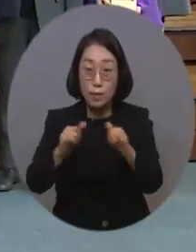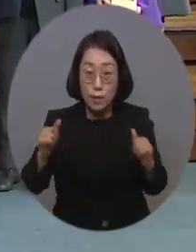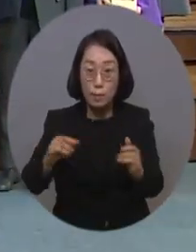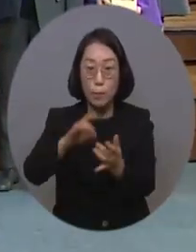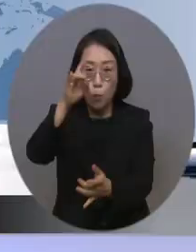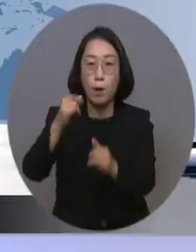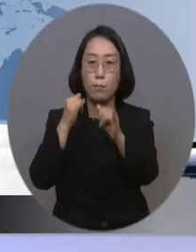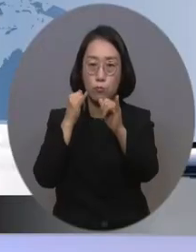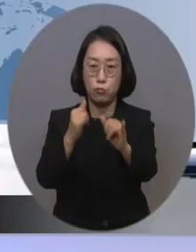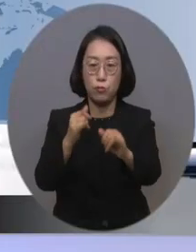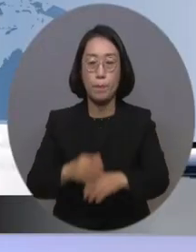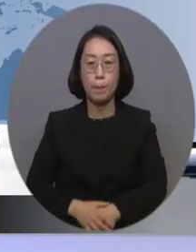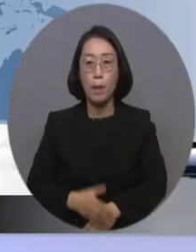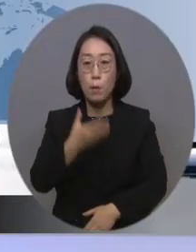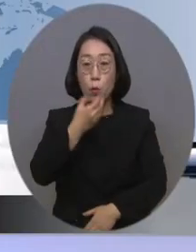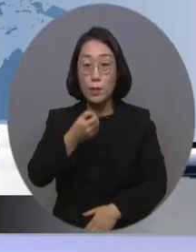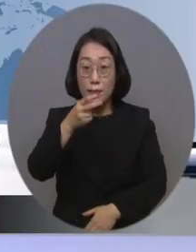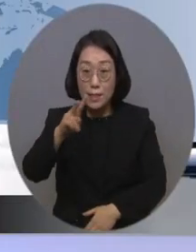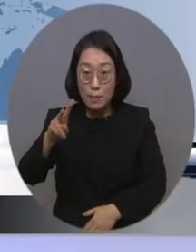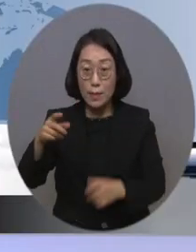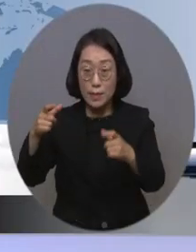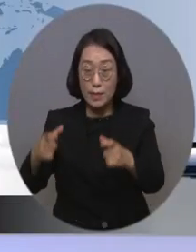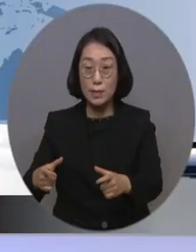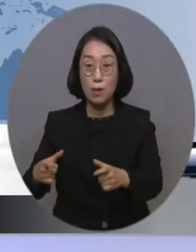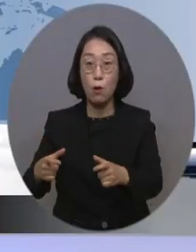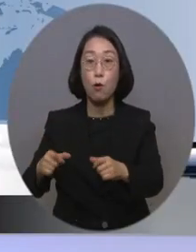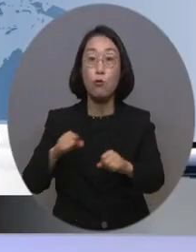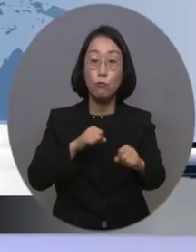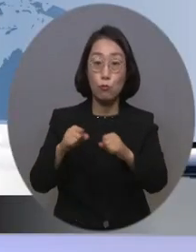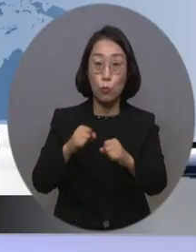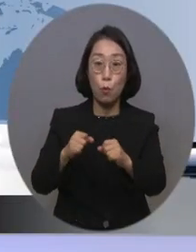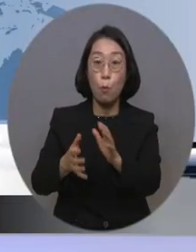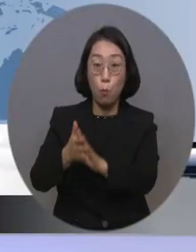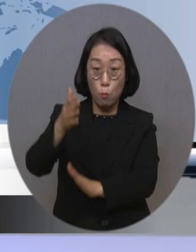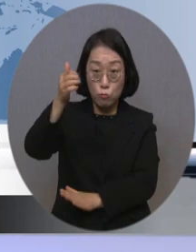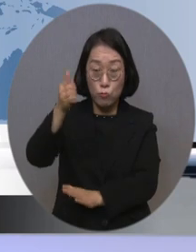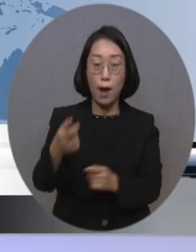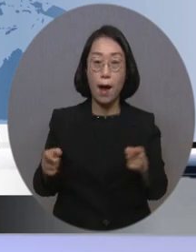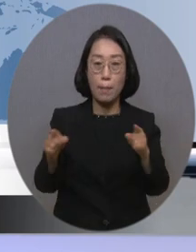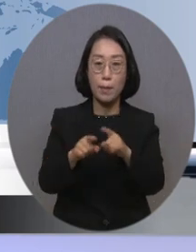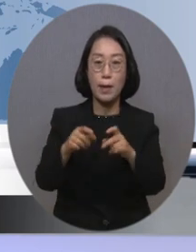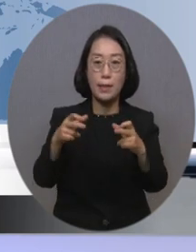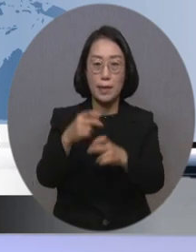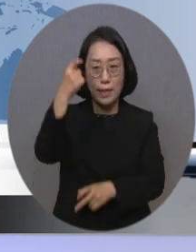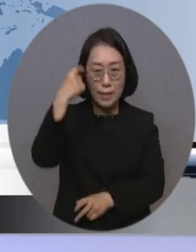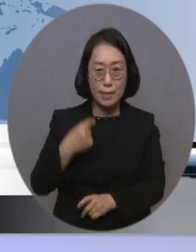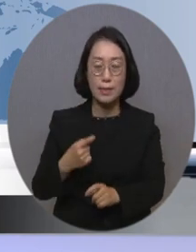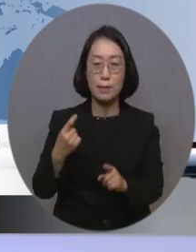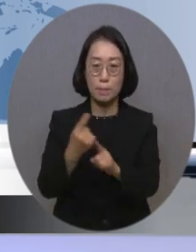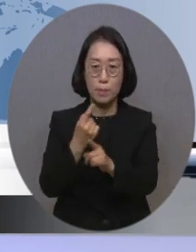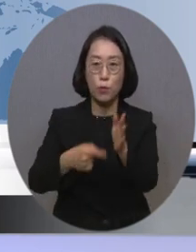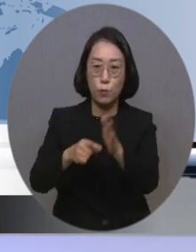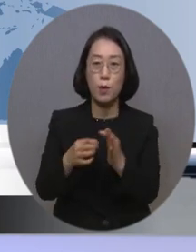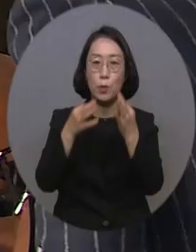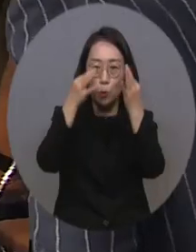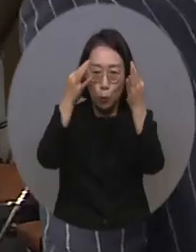표창했습니다. 복지TV와 지역살리기 운동본부가 장애인 인식 개선을 위해 손을 맞잡았습니다.